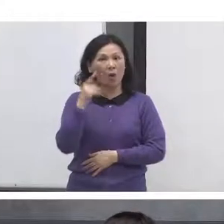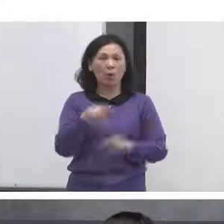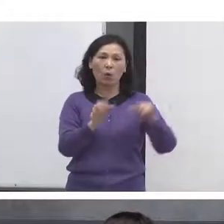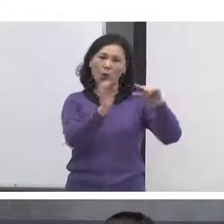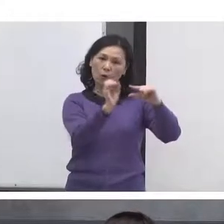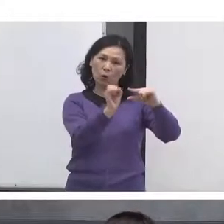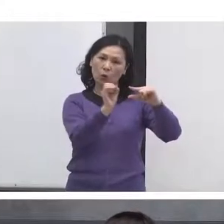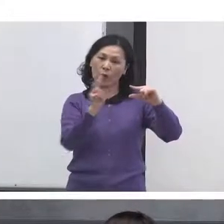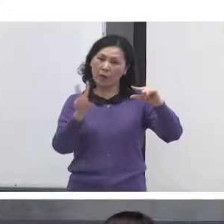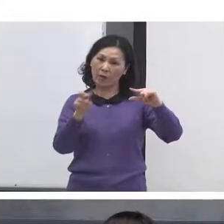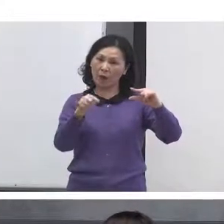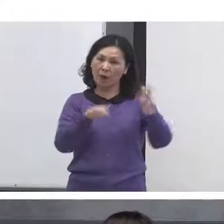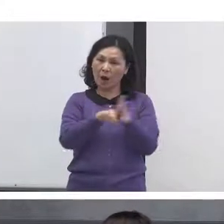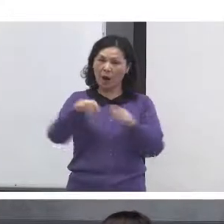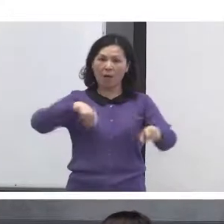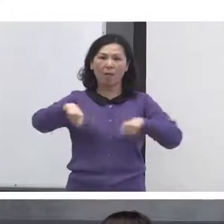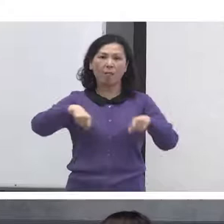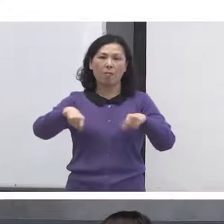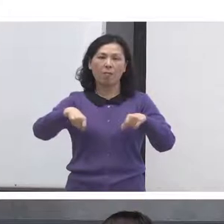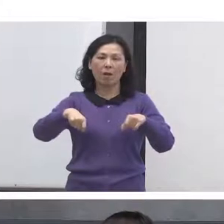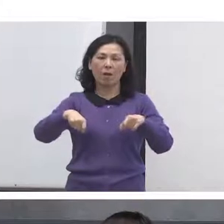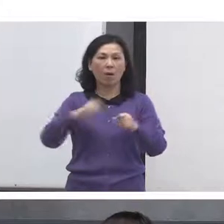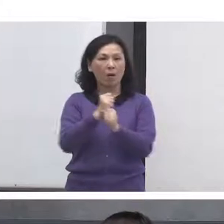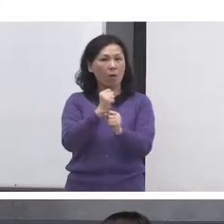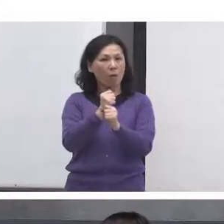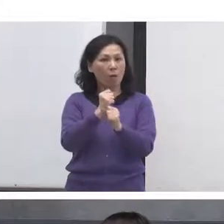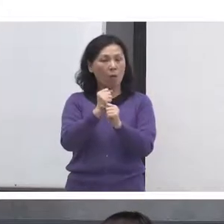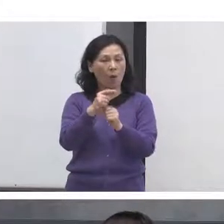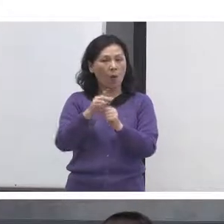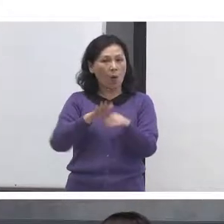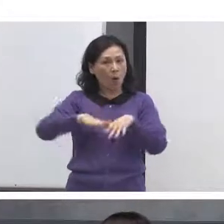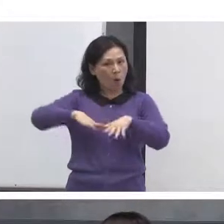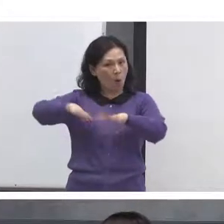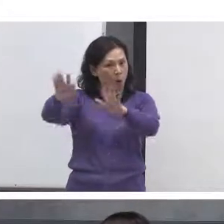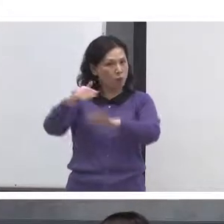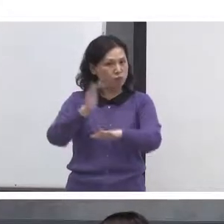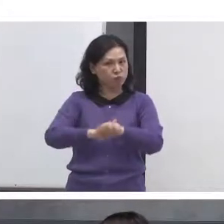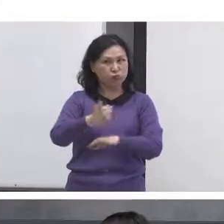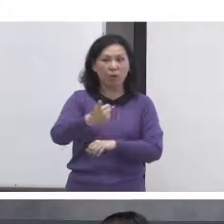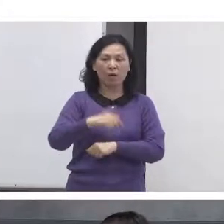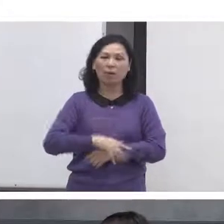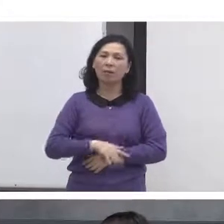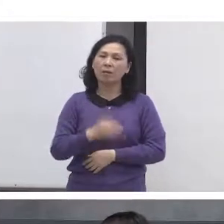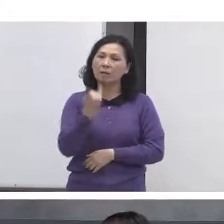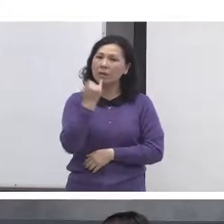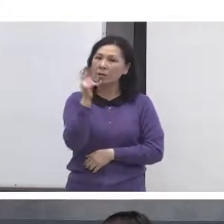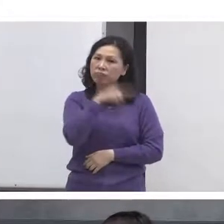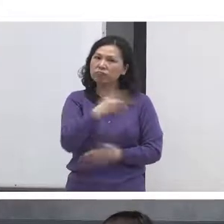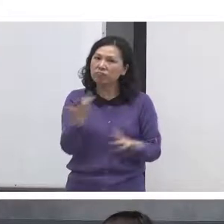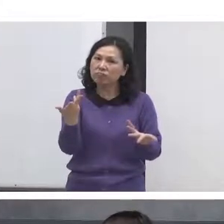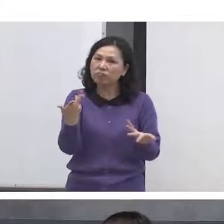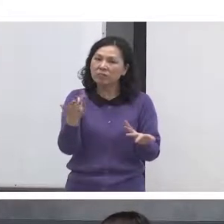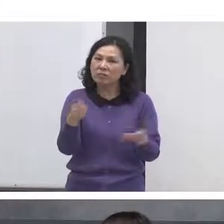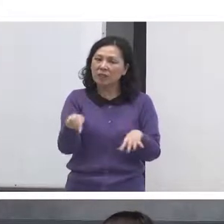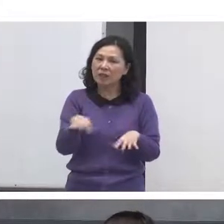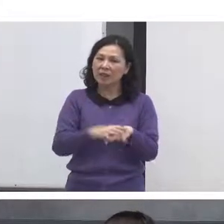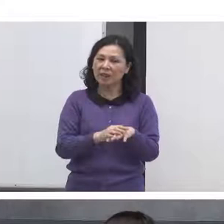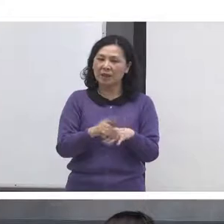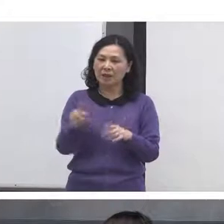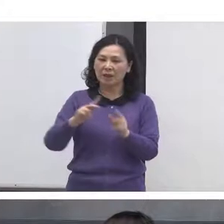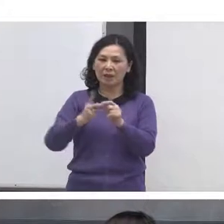经发展到一个很怎么讲很进步很厉害，那它是不是就可以去取